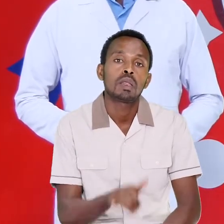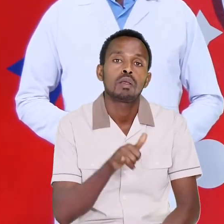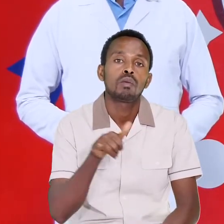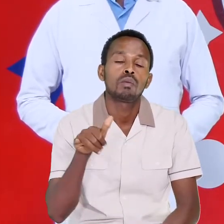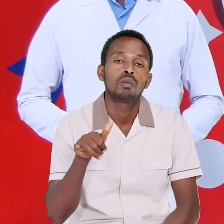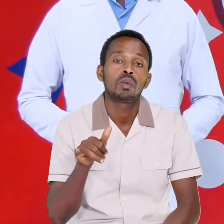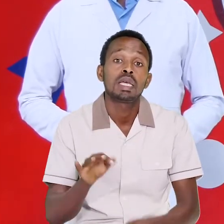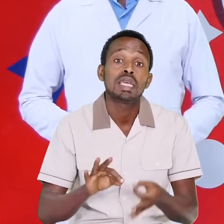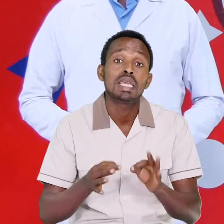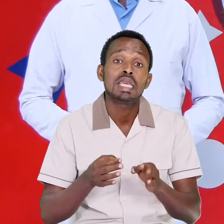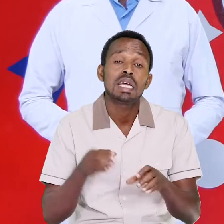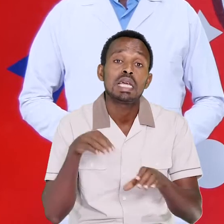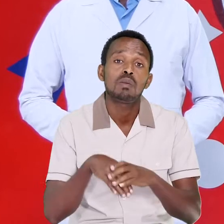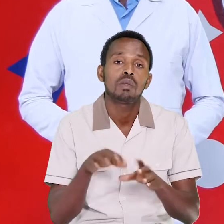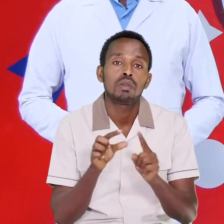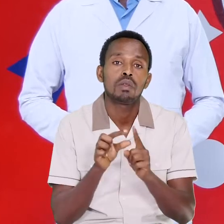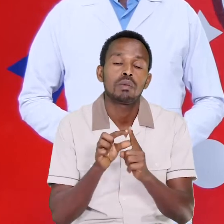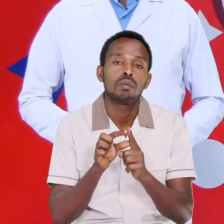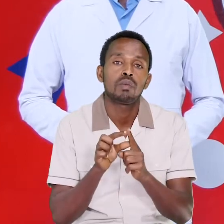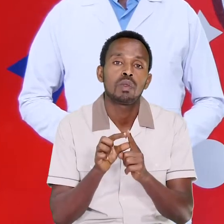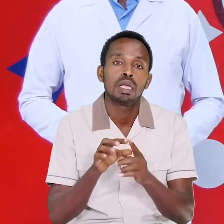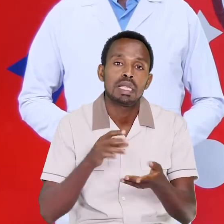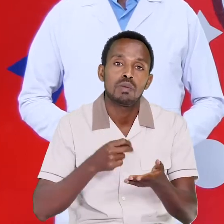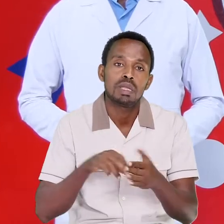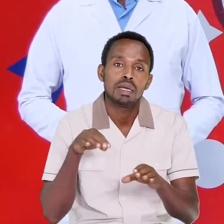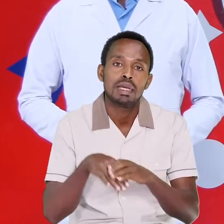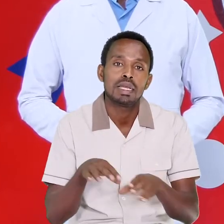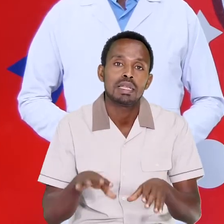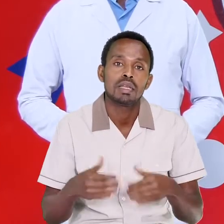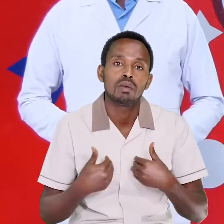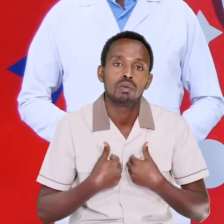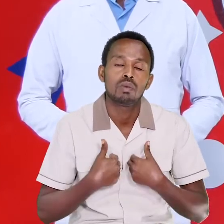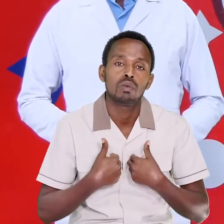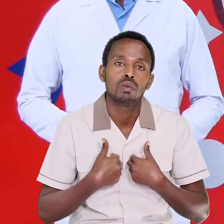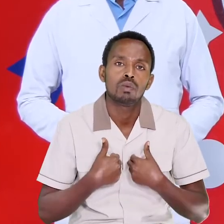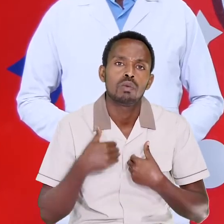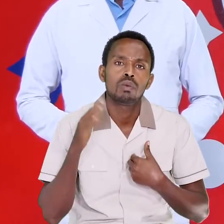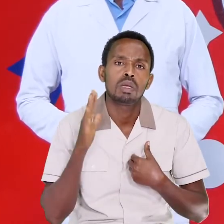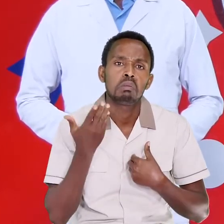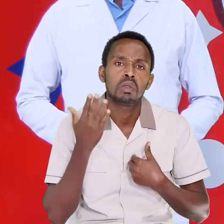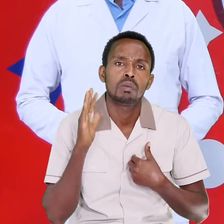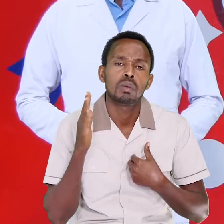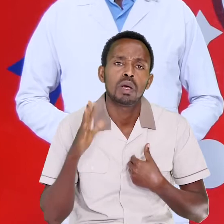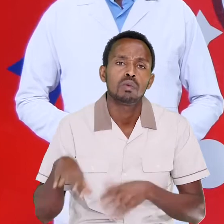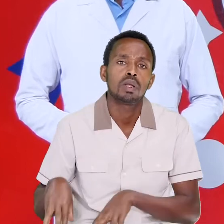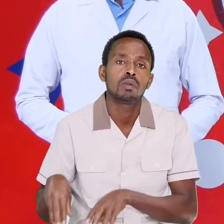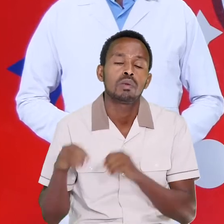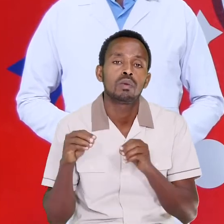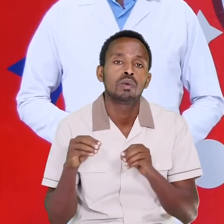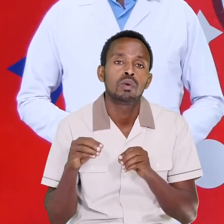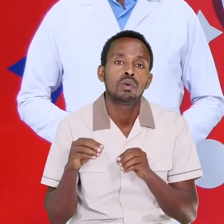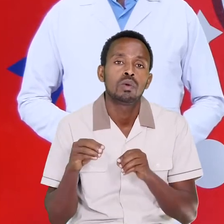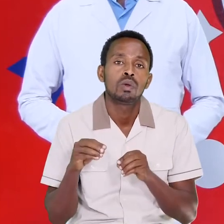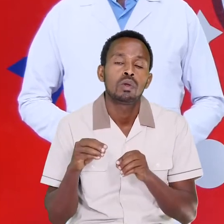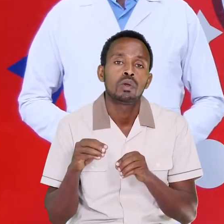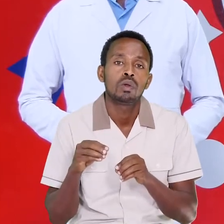Akkasuma hiika galumsa jechaa dubbisa kana keessa jiru ni tilmaamtu. Barattoota, mee